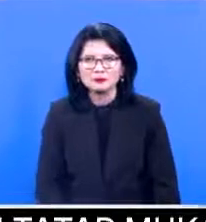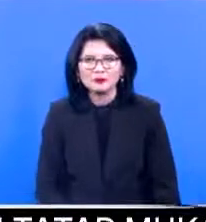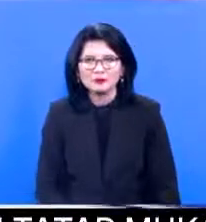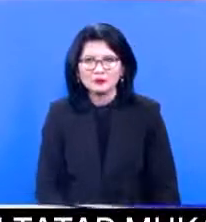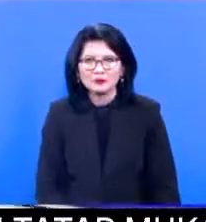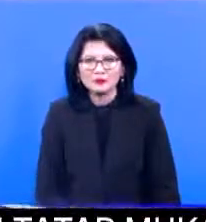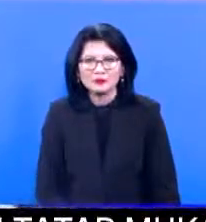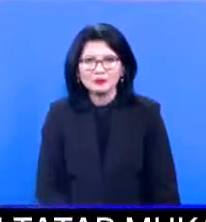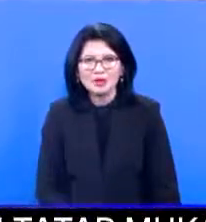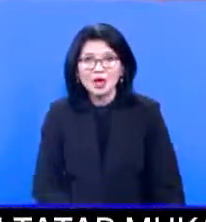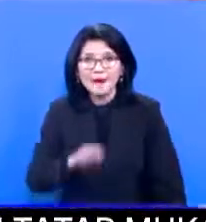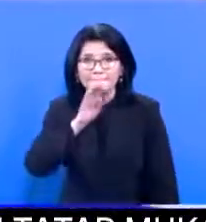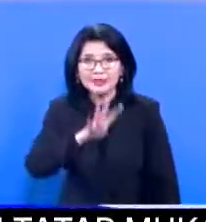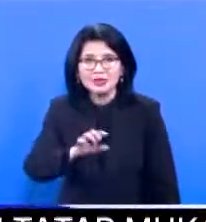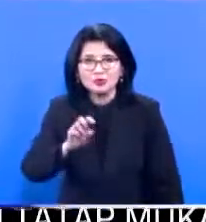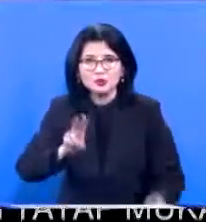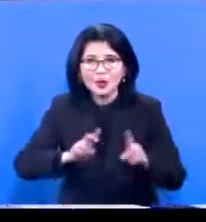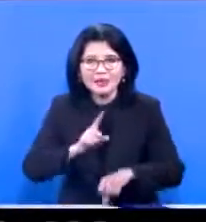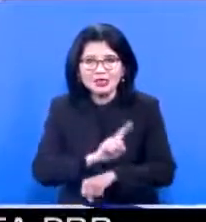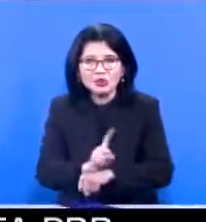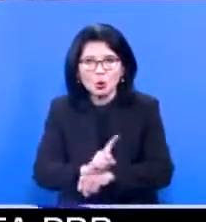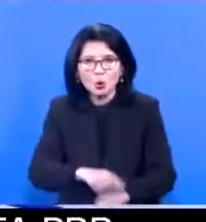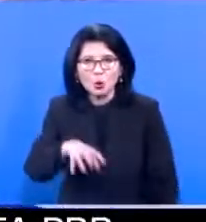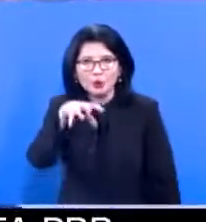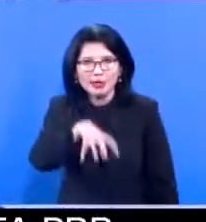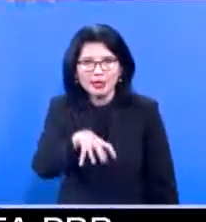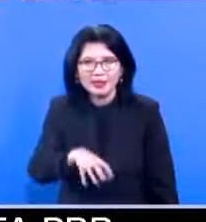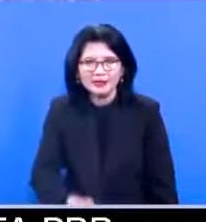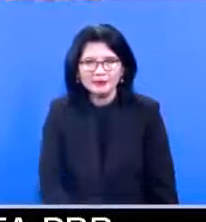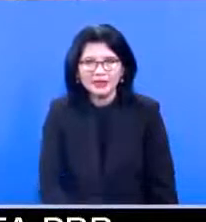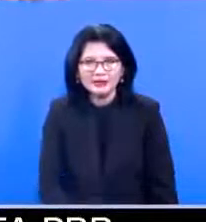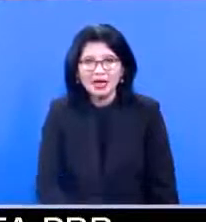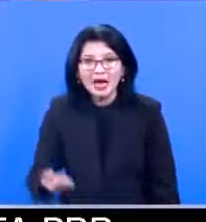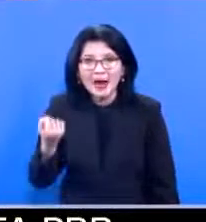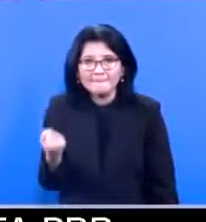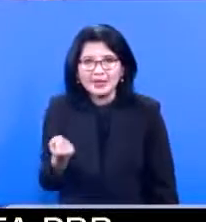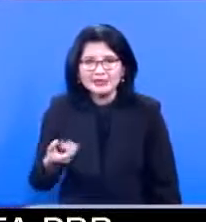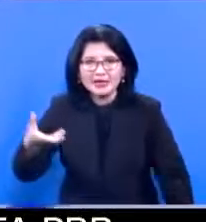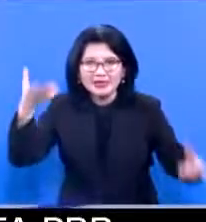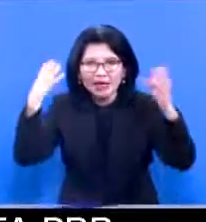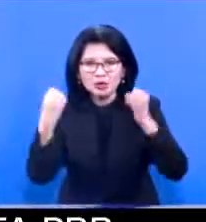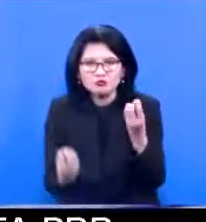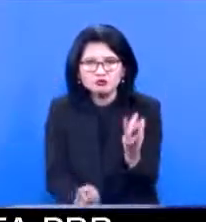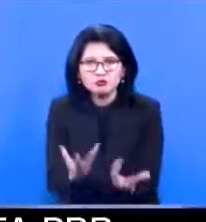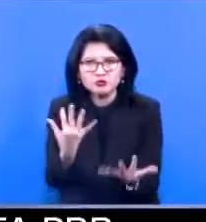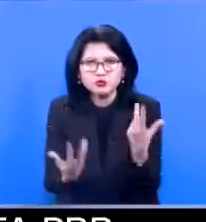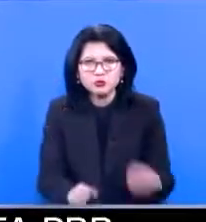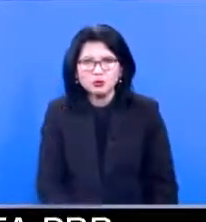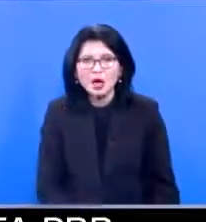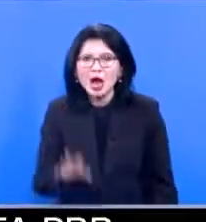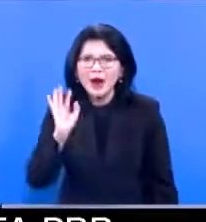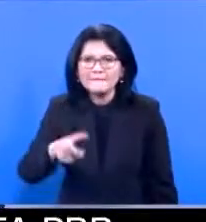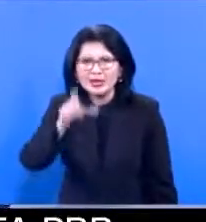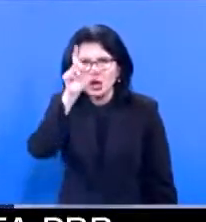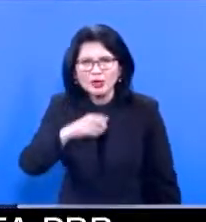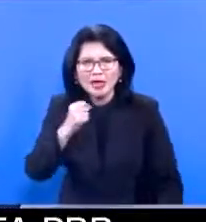Beralih ke informasi lain, sebanyak 412 kios dan lapak pedagang pasar Leles Garut, Jawa Barat terbakar Minggu malam. Mayoritas pedagang